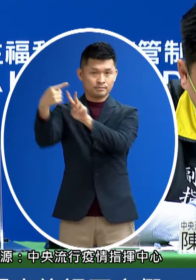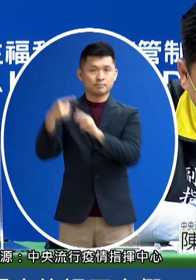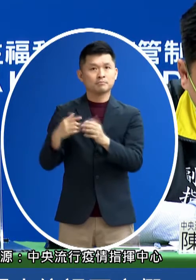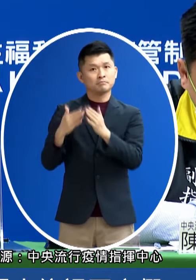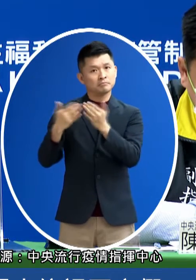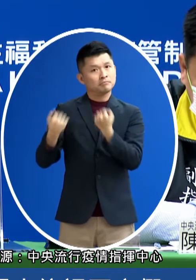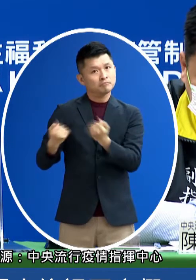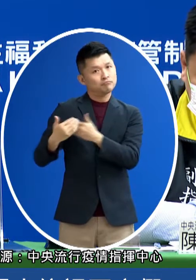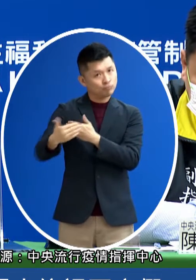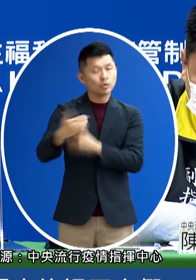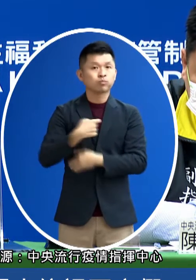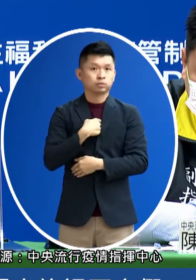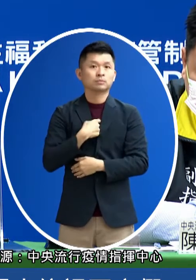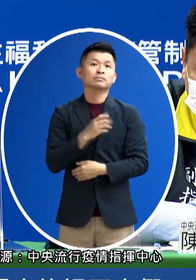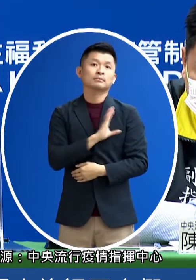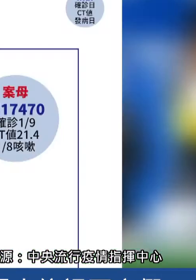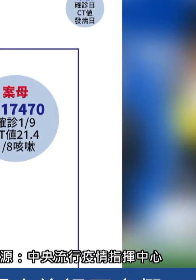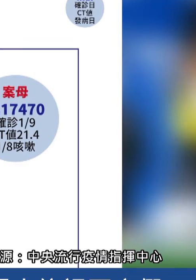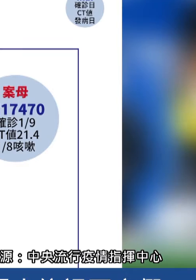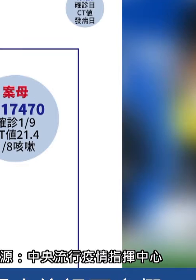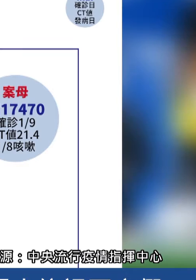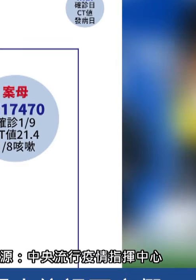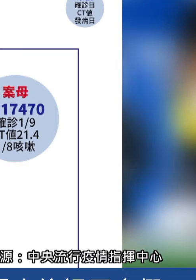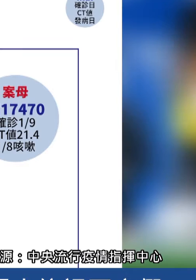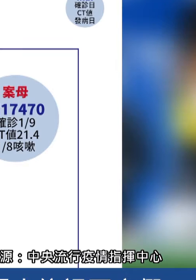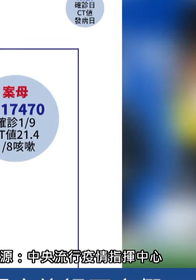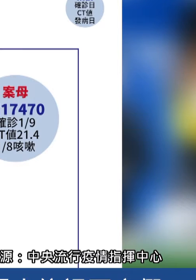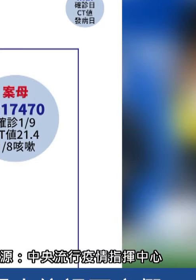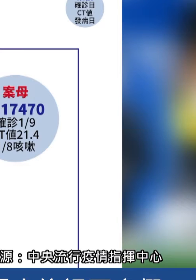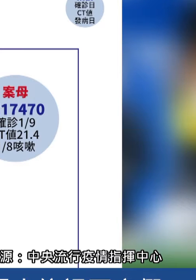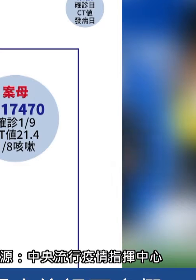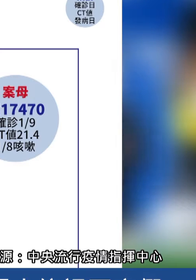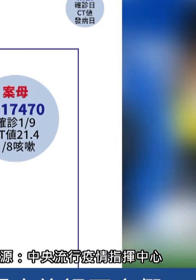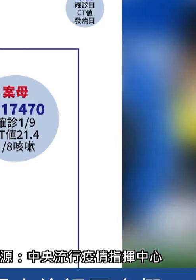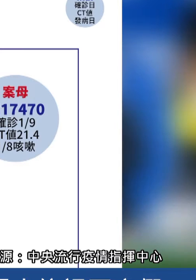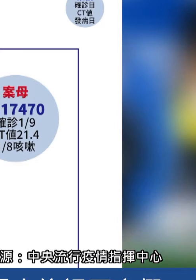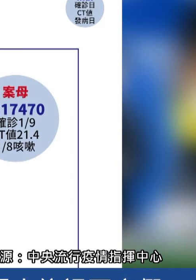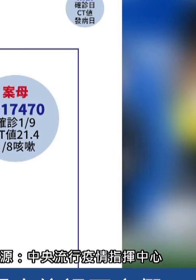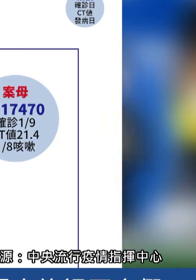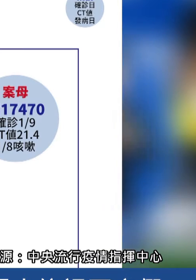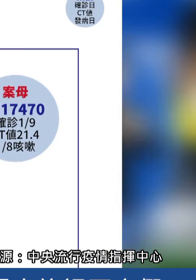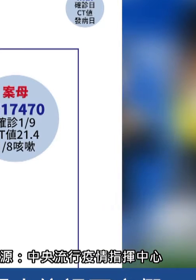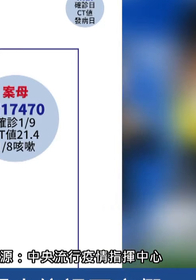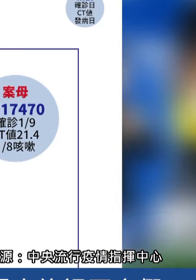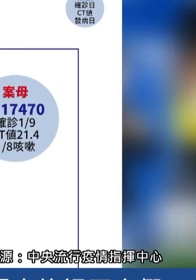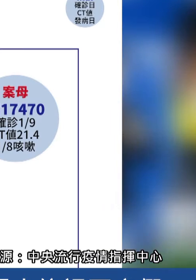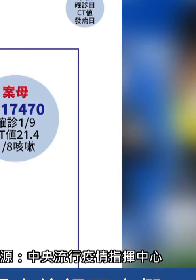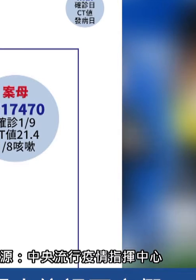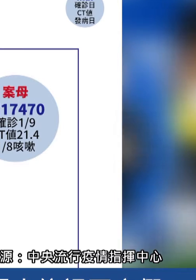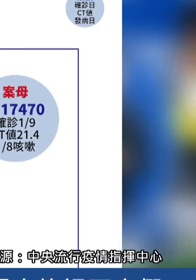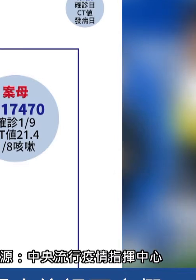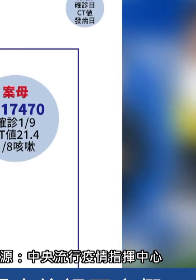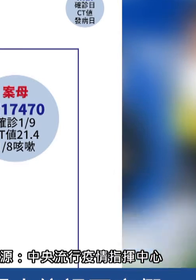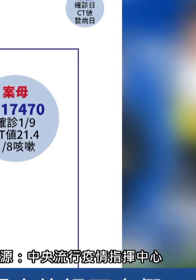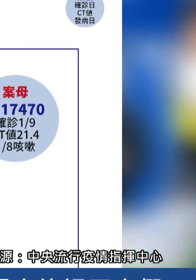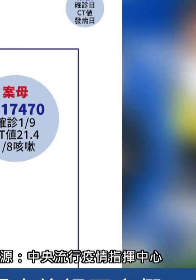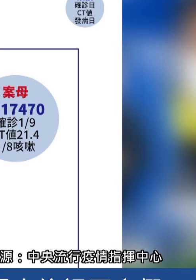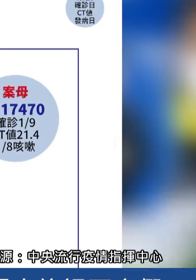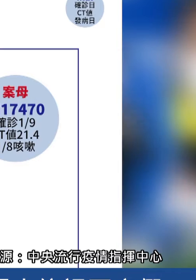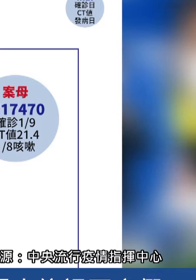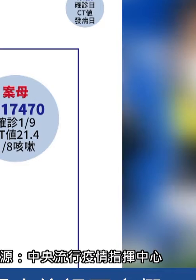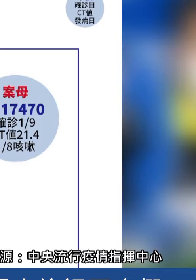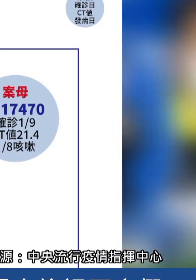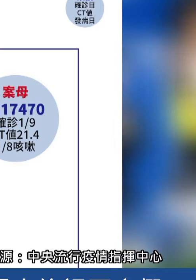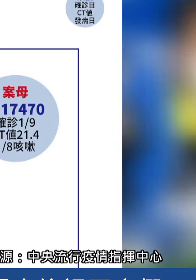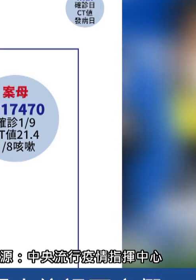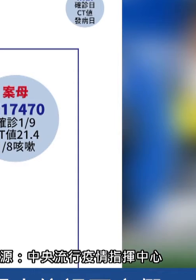诊，其中桃机手推车工作人员按17473及其担任居服员的妻子皆染疫，矿列采检后出现